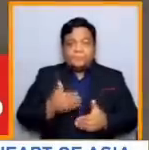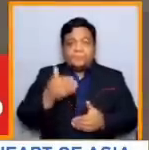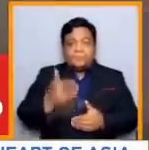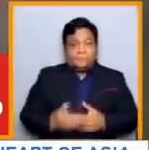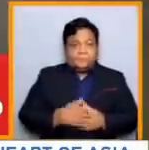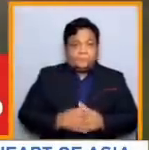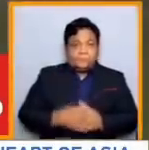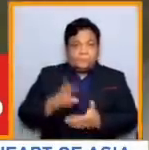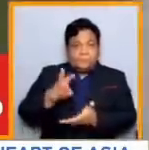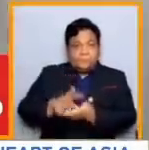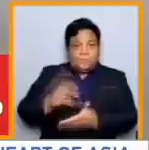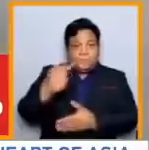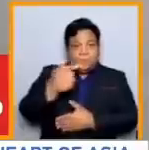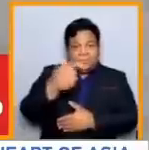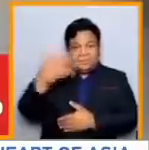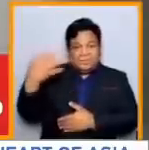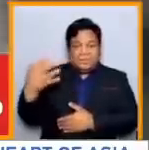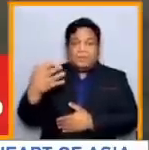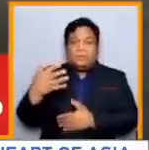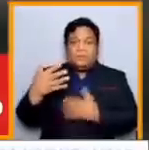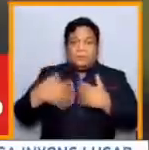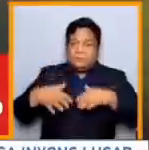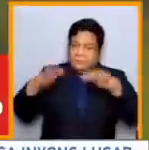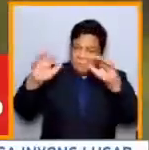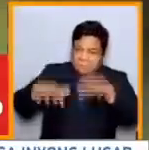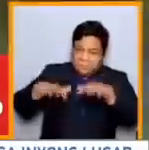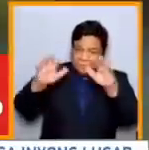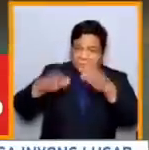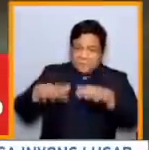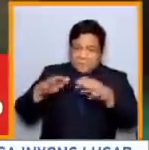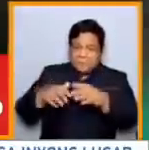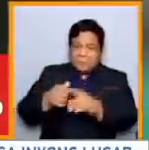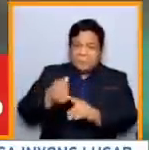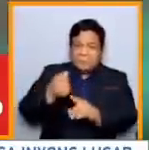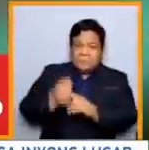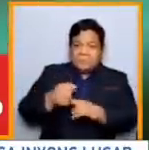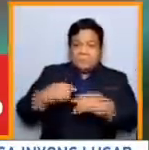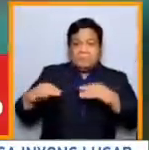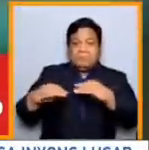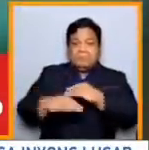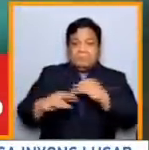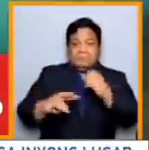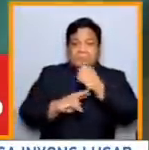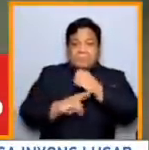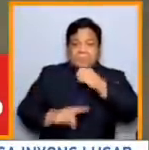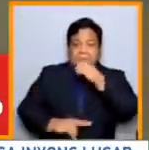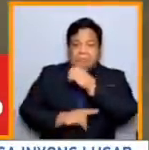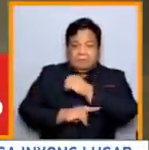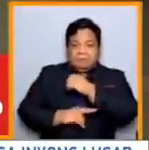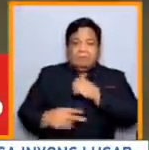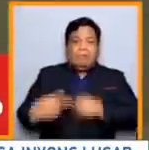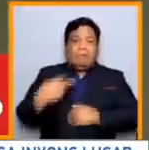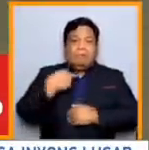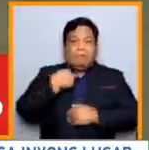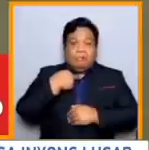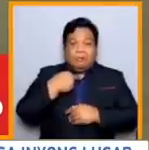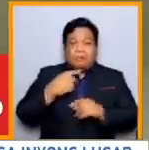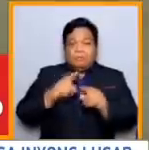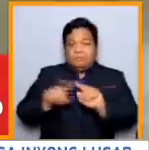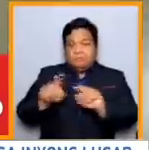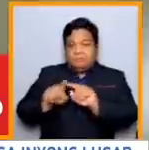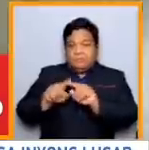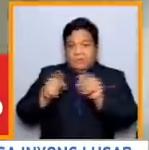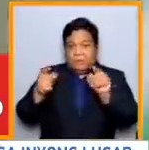naging pinsala ng malakas na ulan sa bypass bridge sa Barangay Conal. Bumara ang mga troso sa ilalim ng